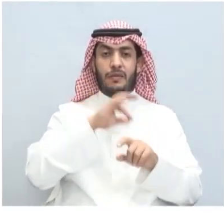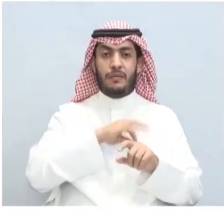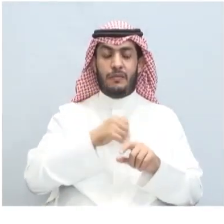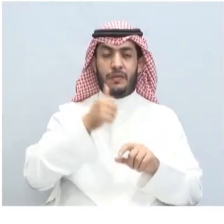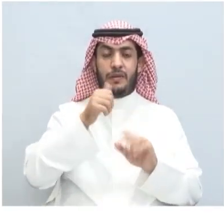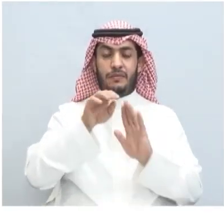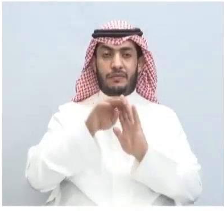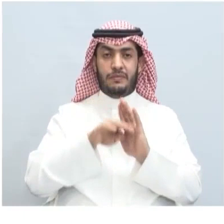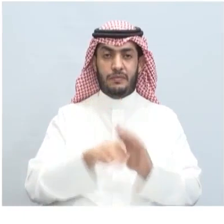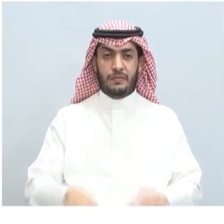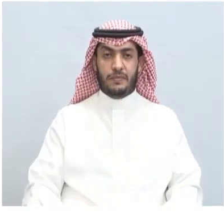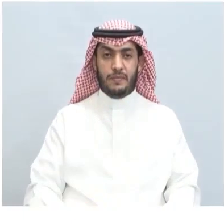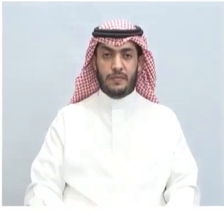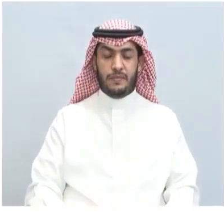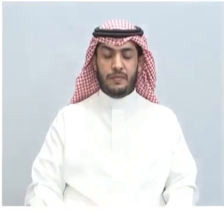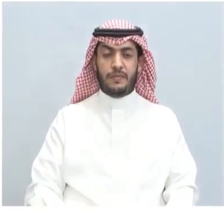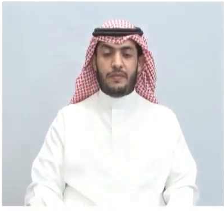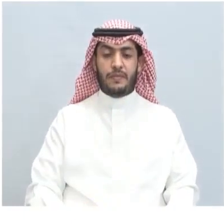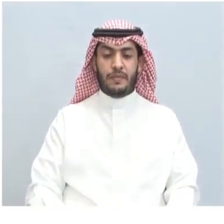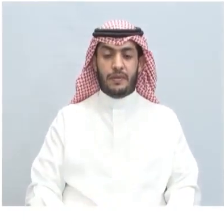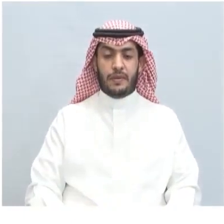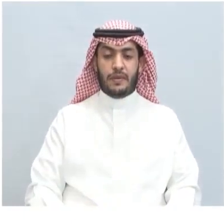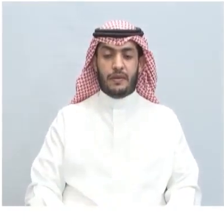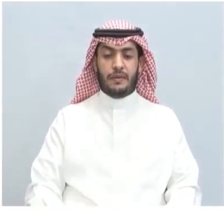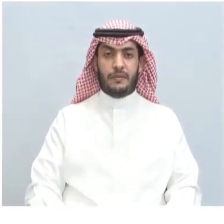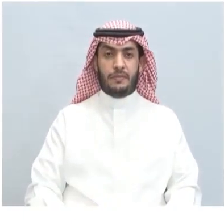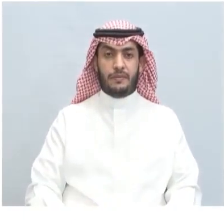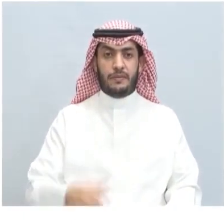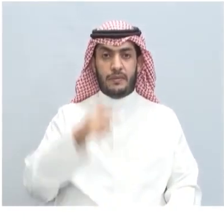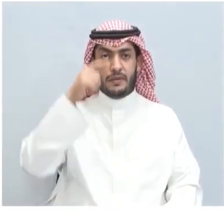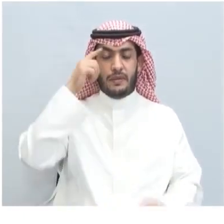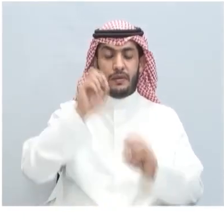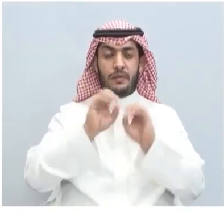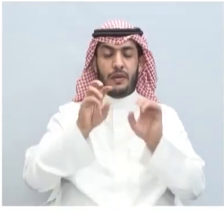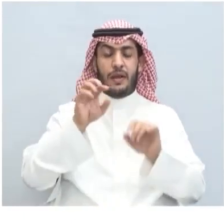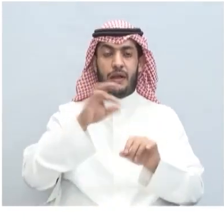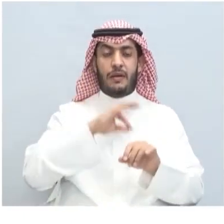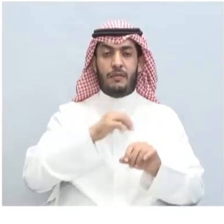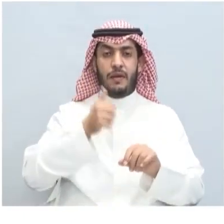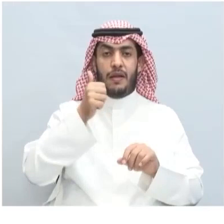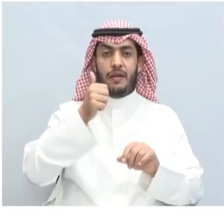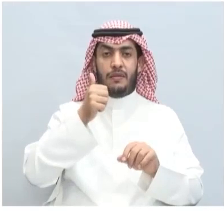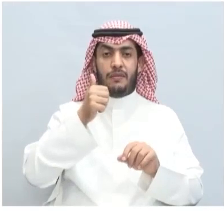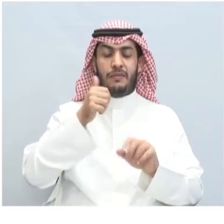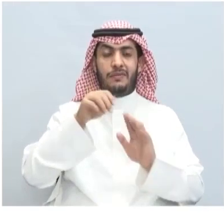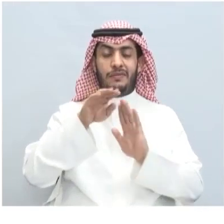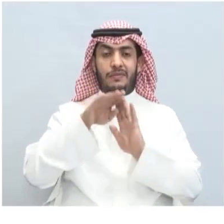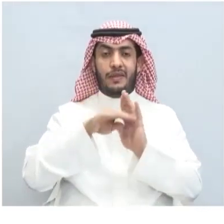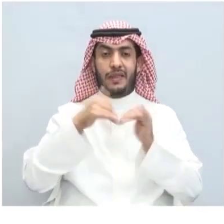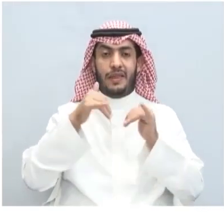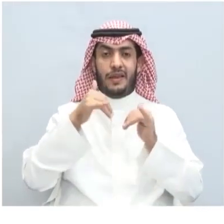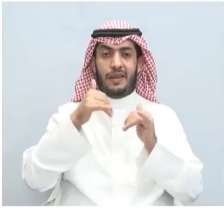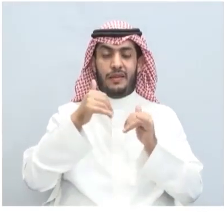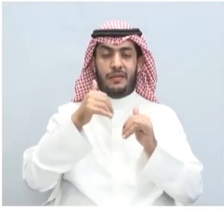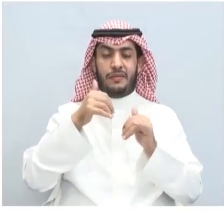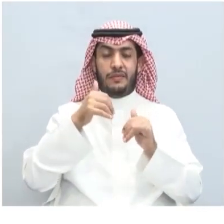التي لديها وبالتالي حينما اذا كان توزيعات تسميه بديل الارباح لكانت الفرضيه صائبه جزئيا وذلك